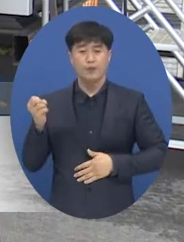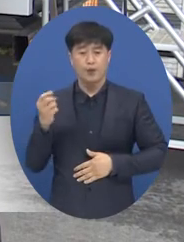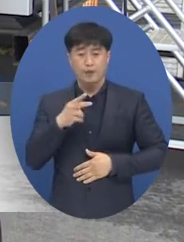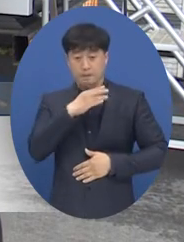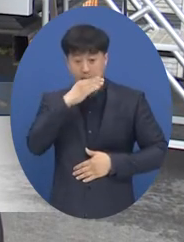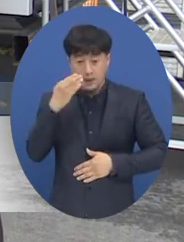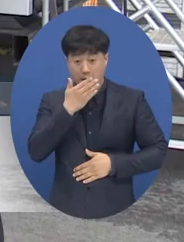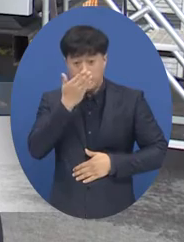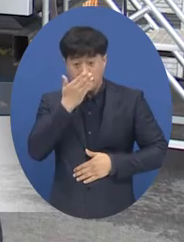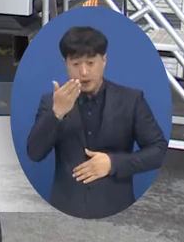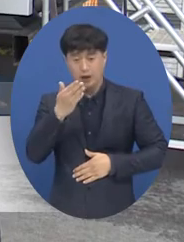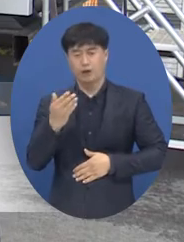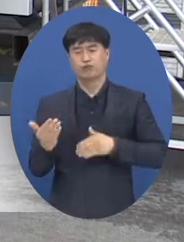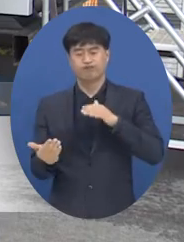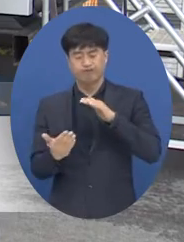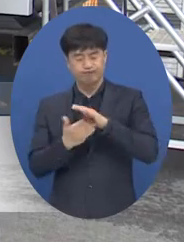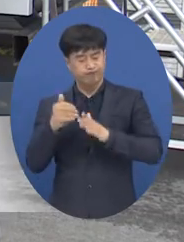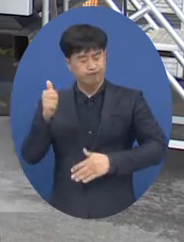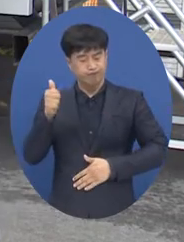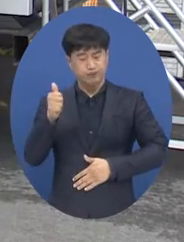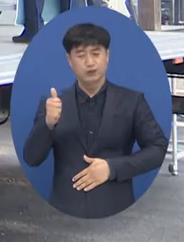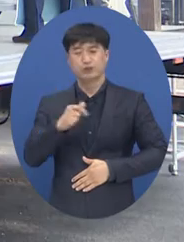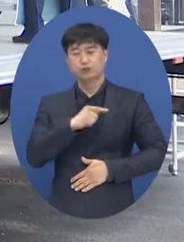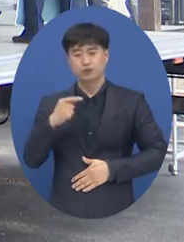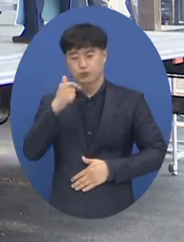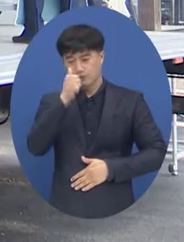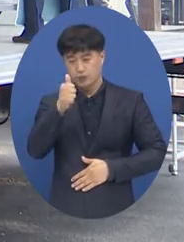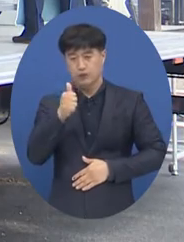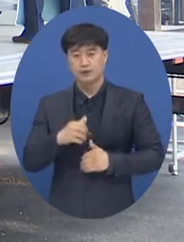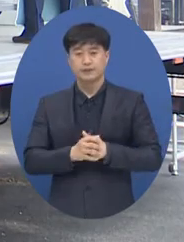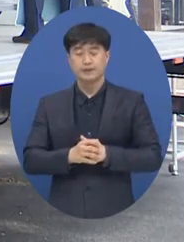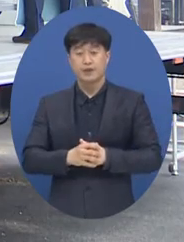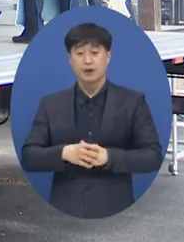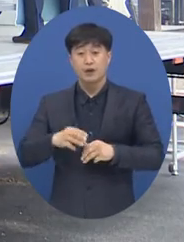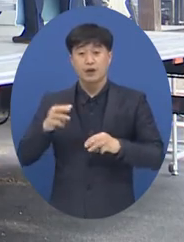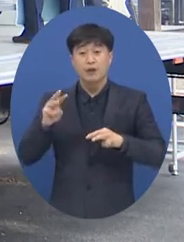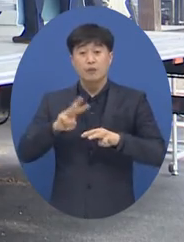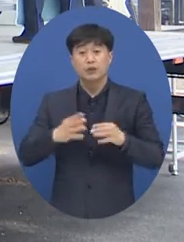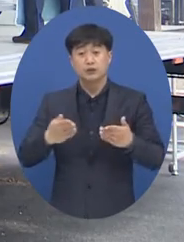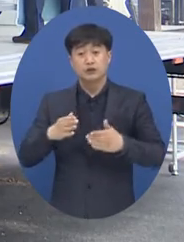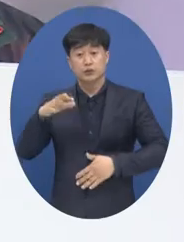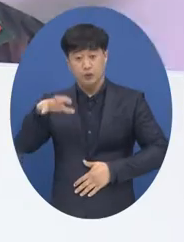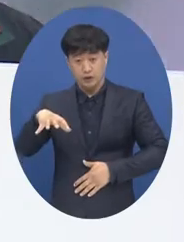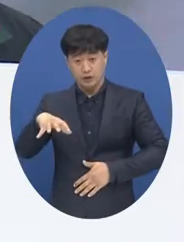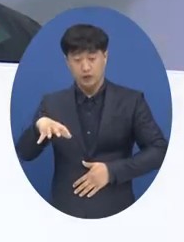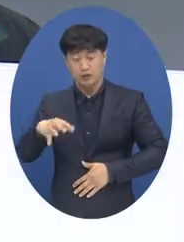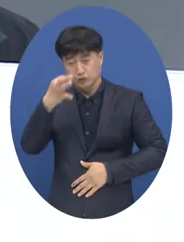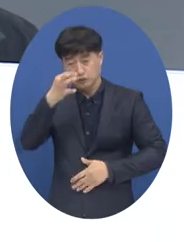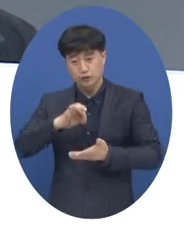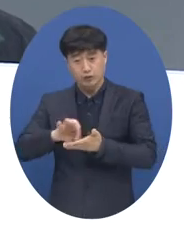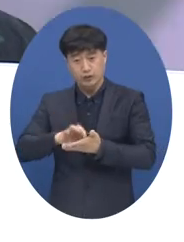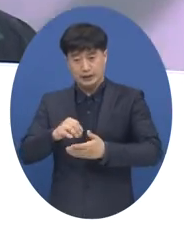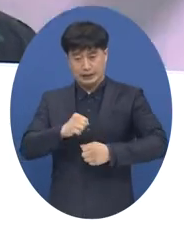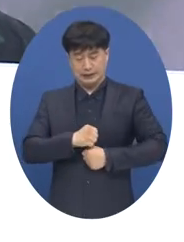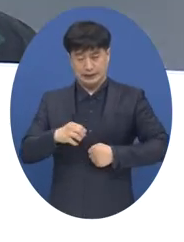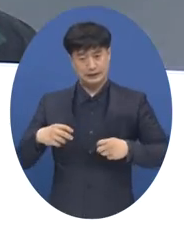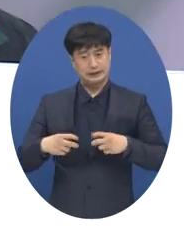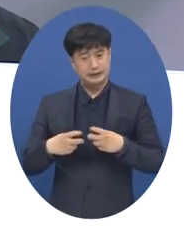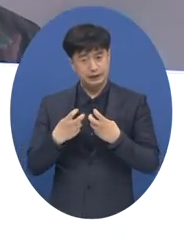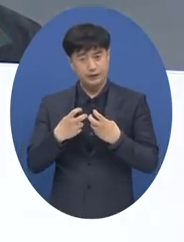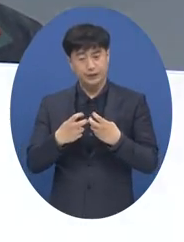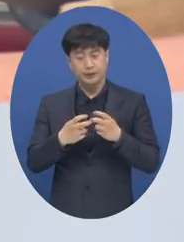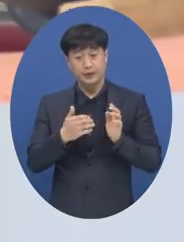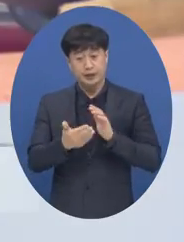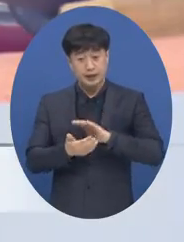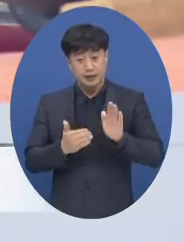또 똑바로 할 수만 있으면 아마 최고일 것 같아요. 너무 좋아요. 농업 현장에서 최신 기술을 활용하고 안전사고를 예방하기 위해 마련된